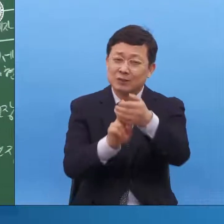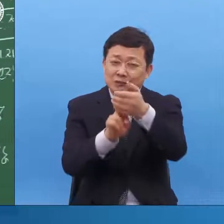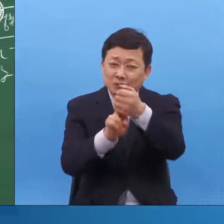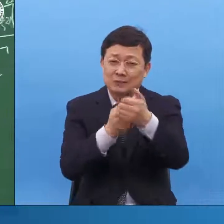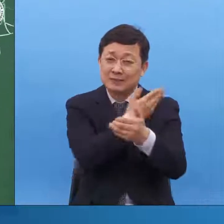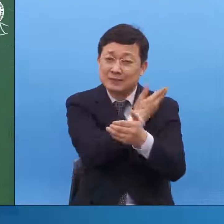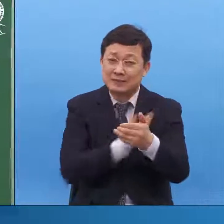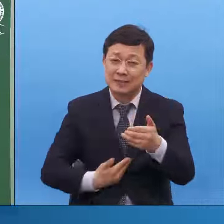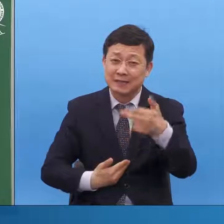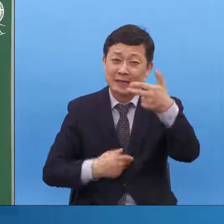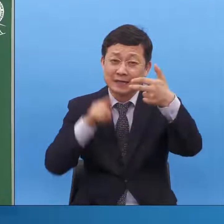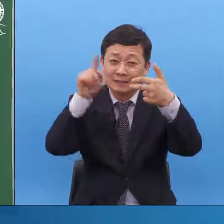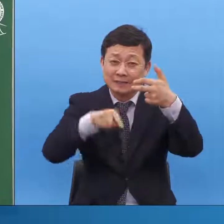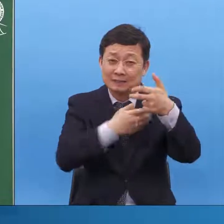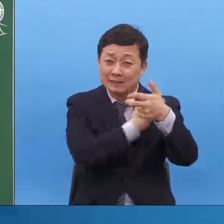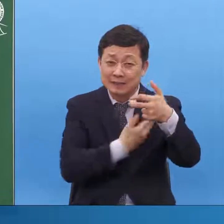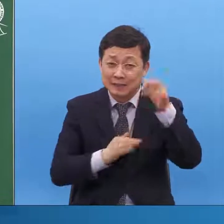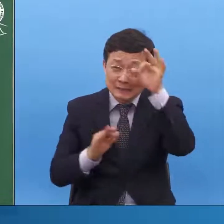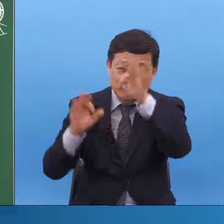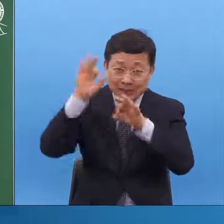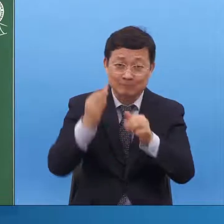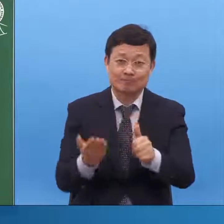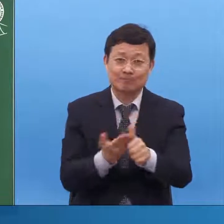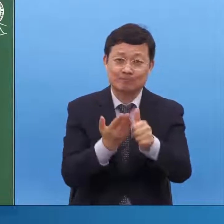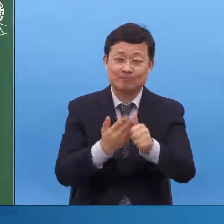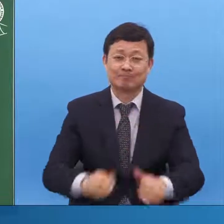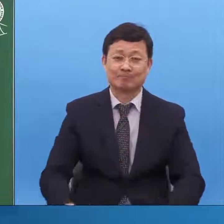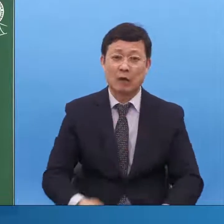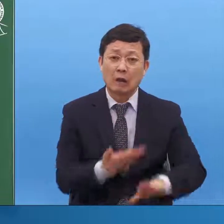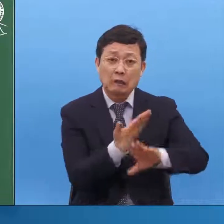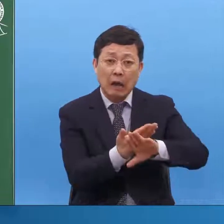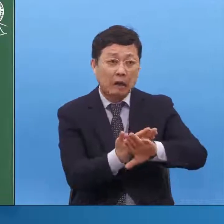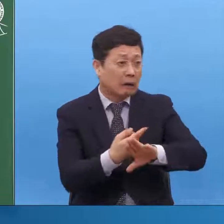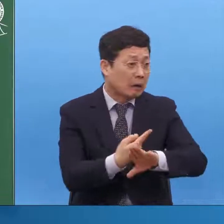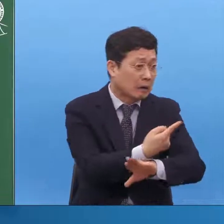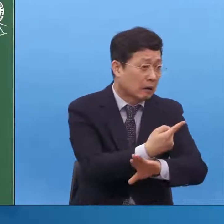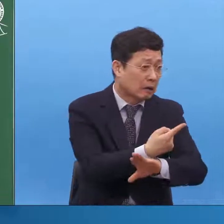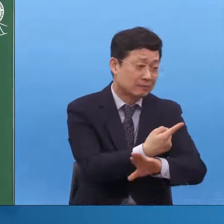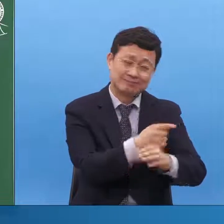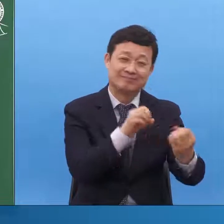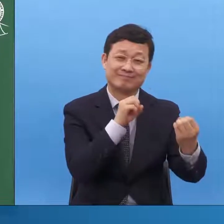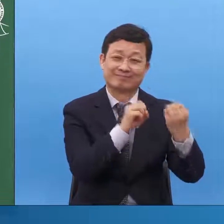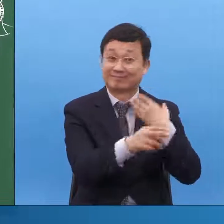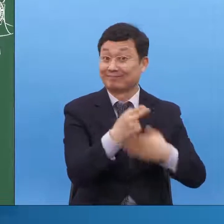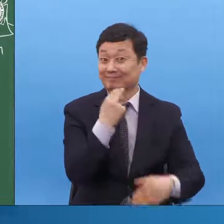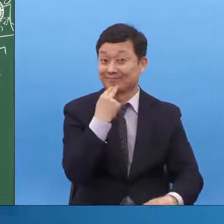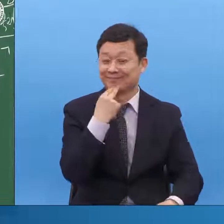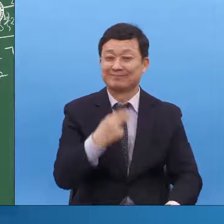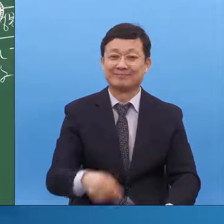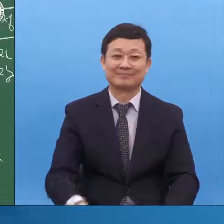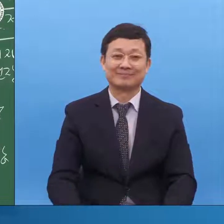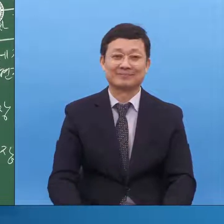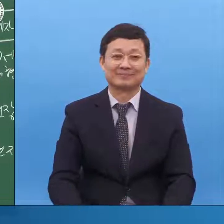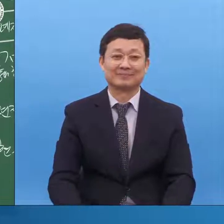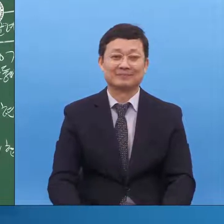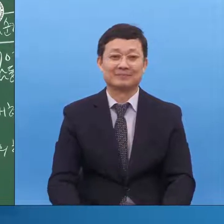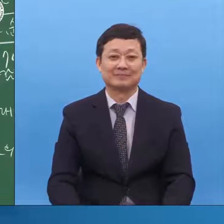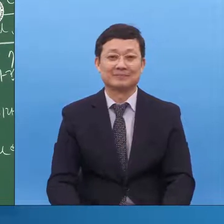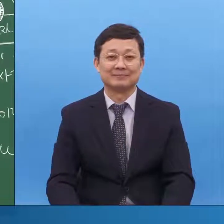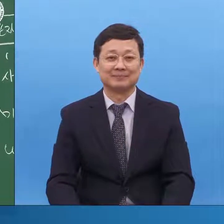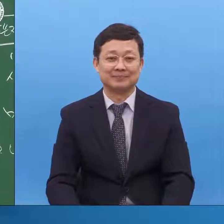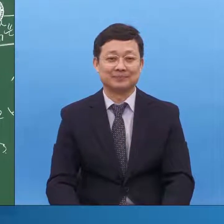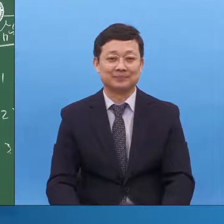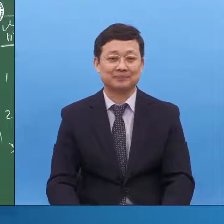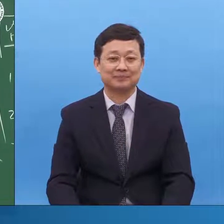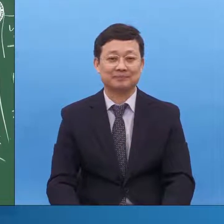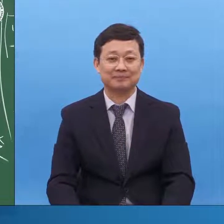anything, especially China. You could unconditionally find them. 딴 거에는 따 없어요. Then you don't need anything else. 자, 이